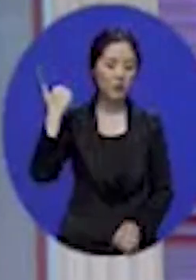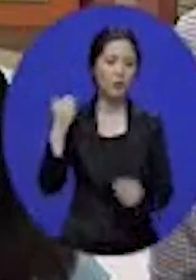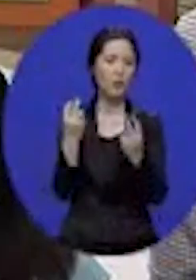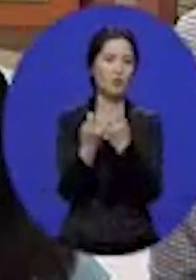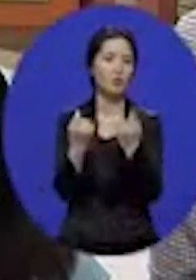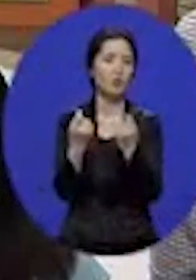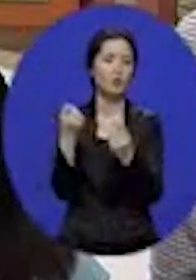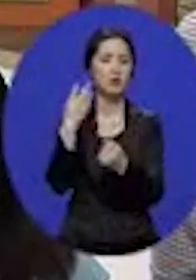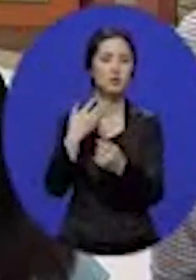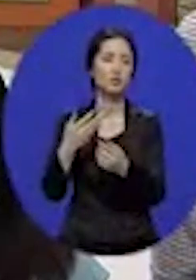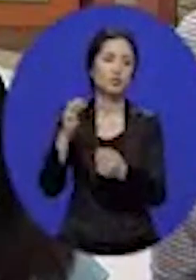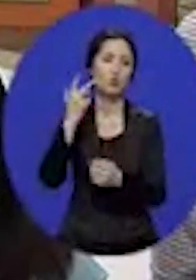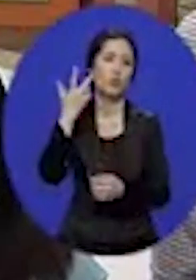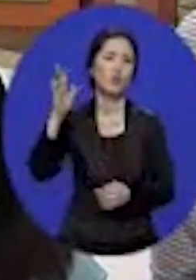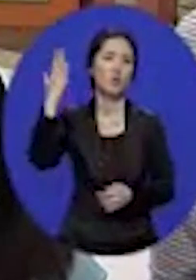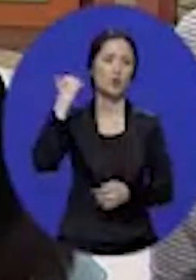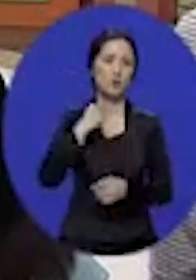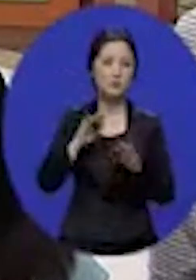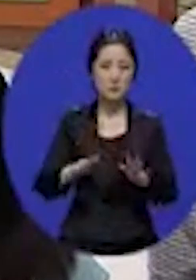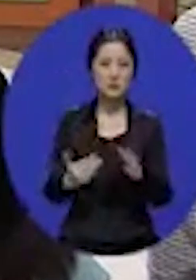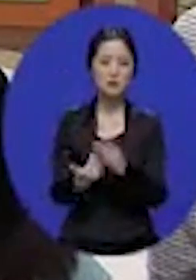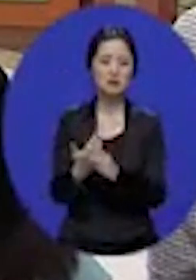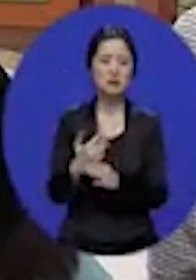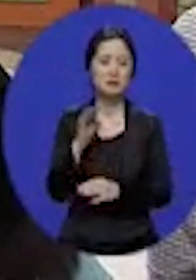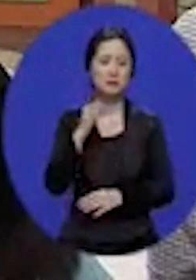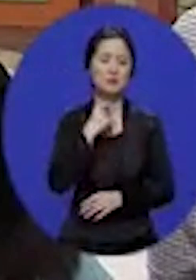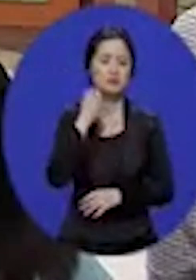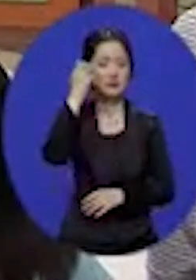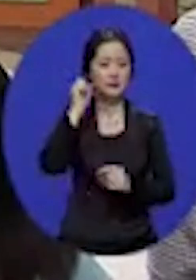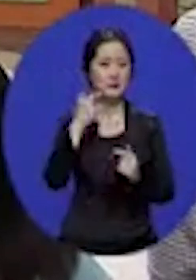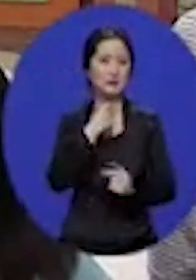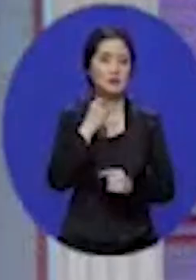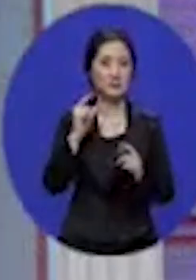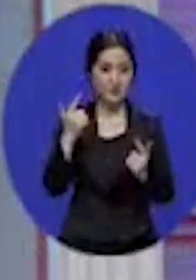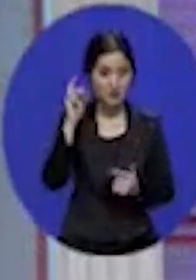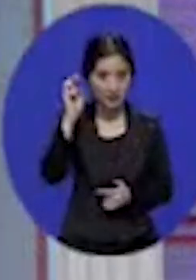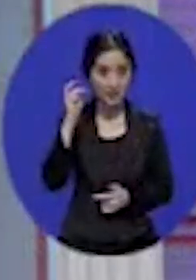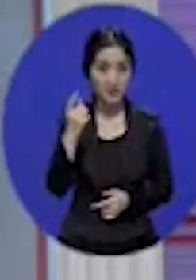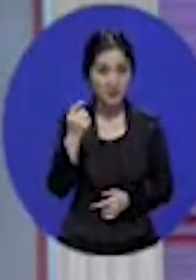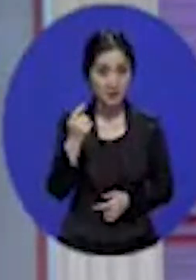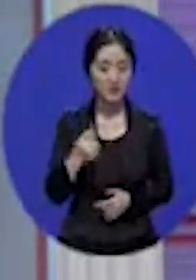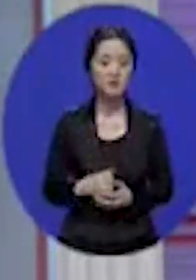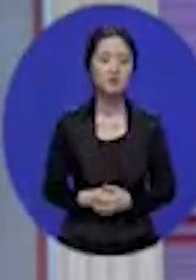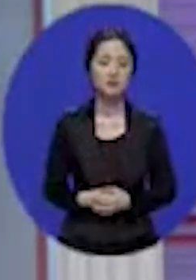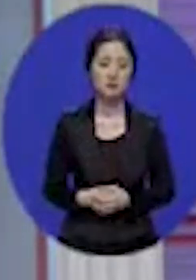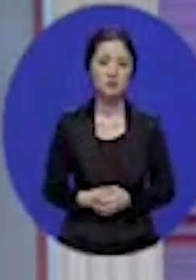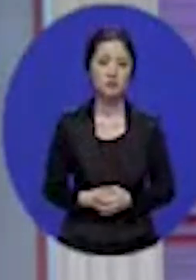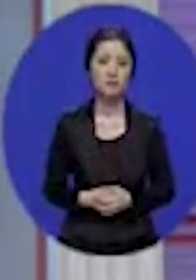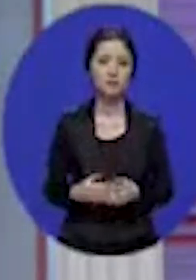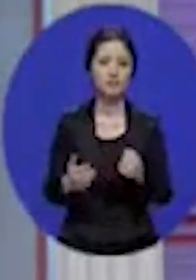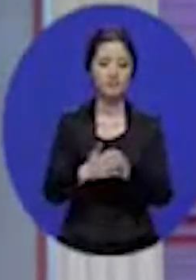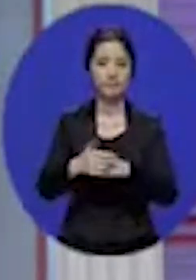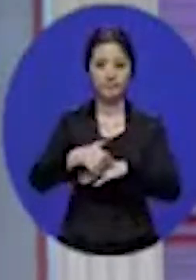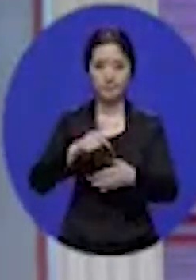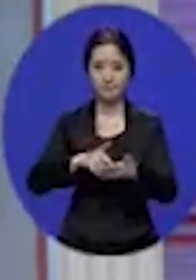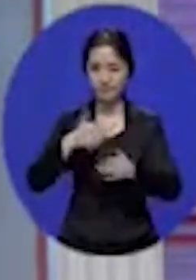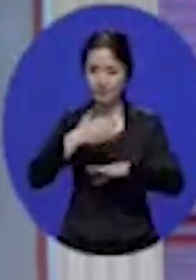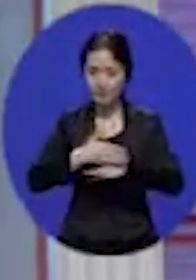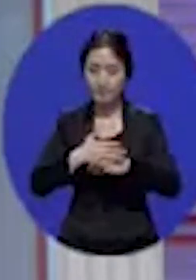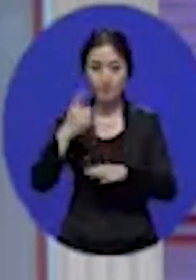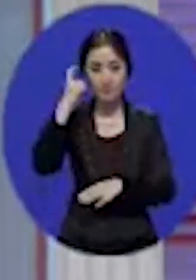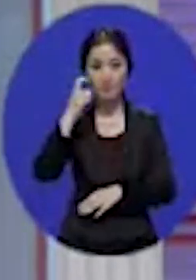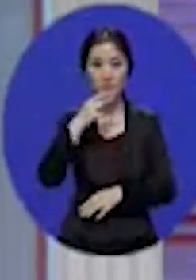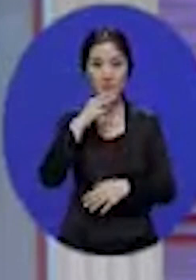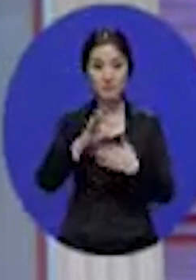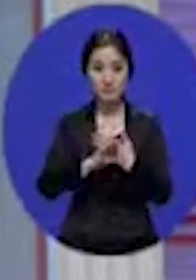막 감사함으로 돌려놓잖아요. 네. 그럼 불행이 줄어들더라고요. 네. 감사함으로 돌려놓지 않으면 그것이 어느새 불행으로